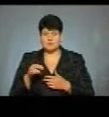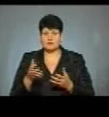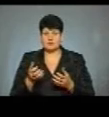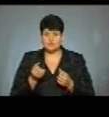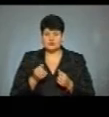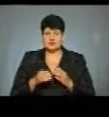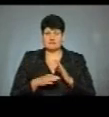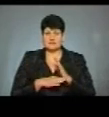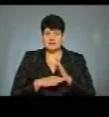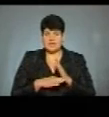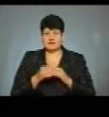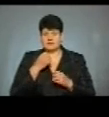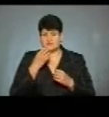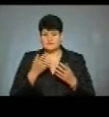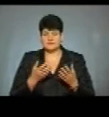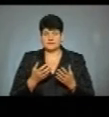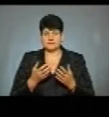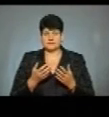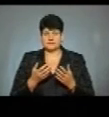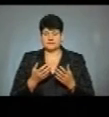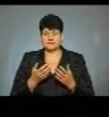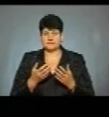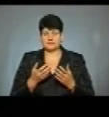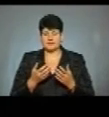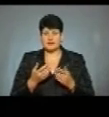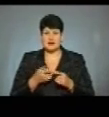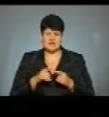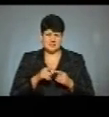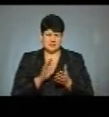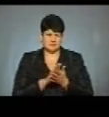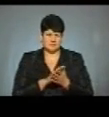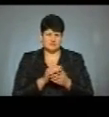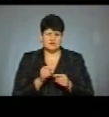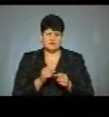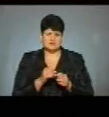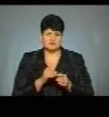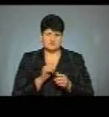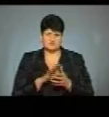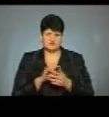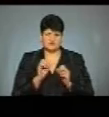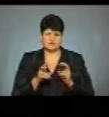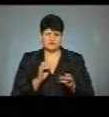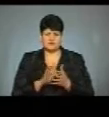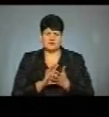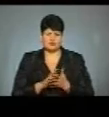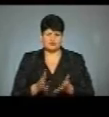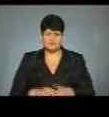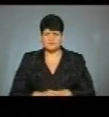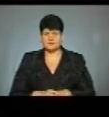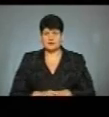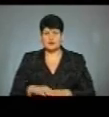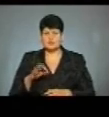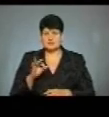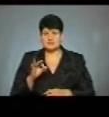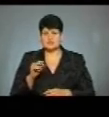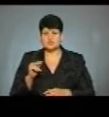від дерев і квіт. А ці відходи, вони це забруднюють. Олександра Чарнуш вперше